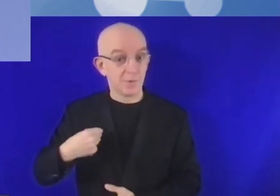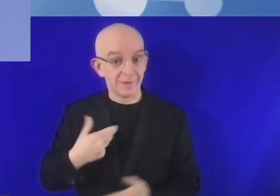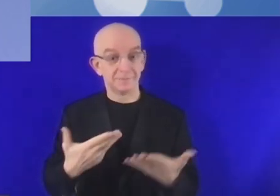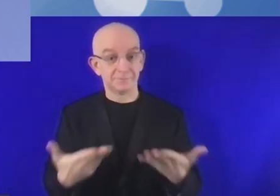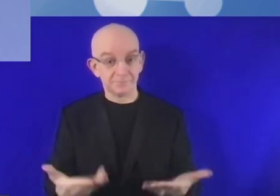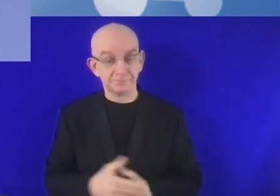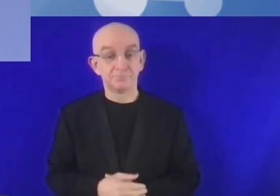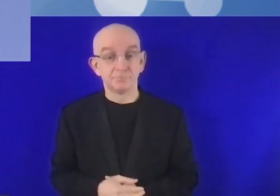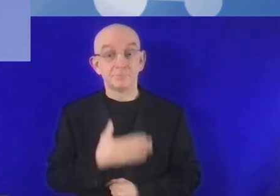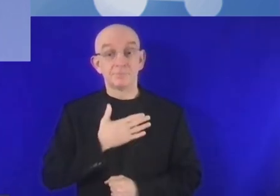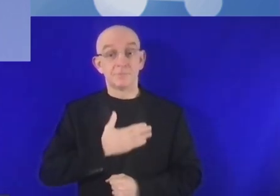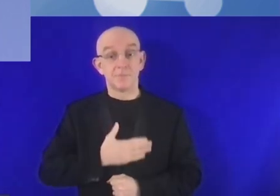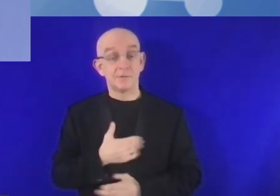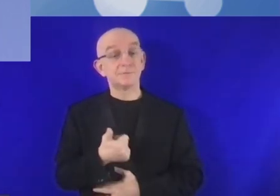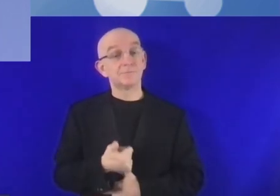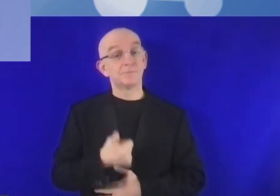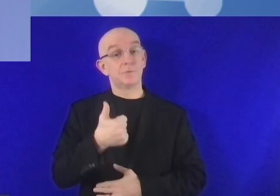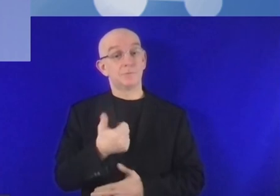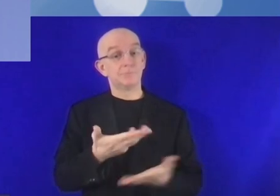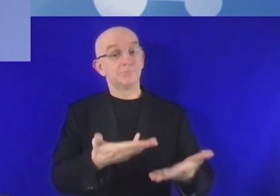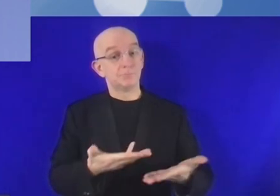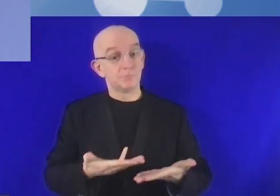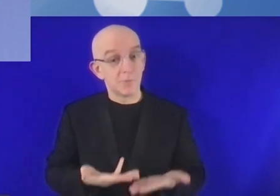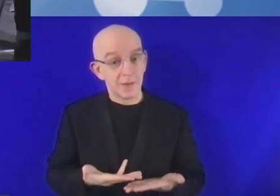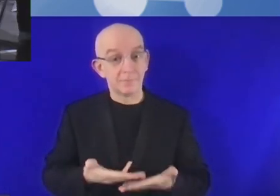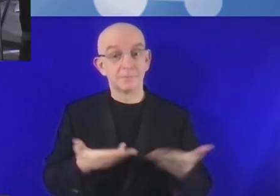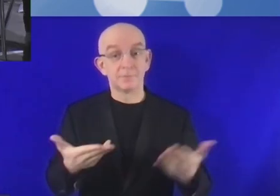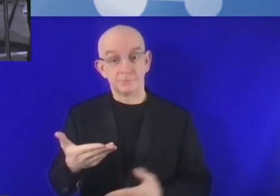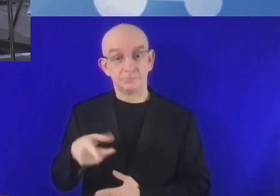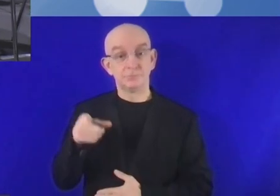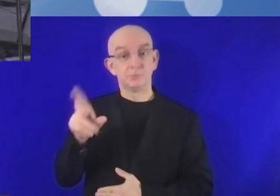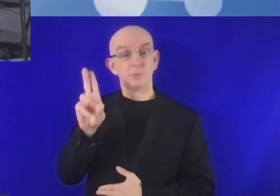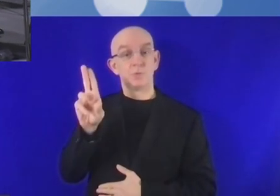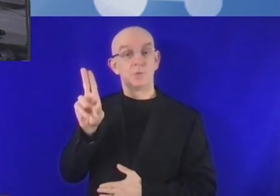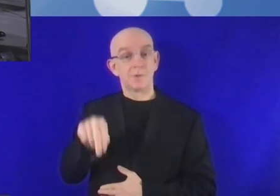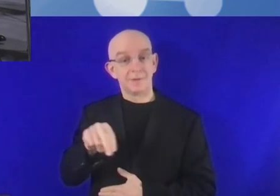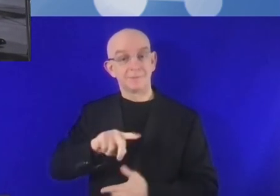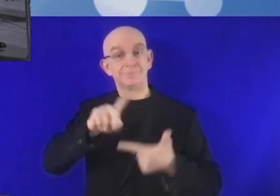Witam podsekretarza generalnego ONZ, pana Liu Zhenmina.